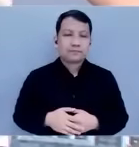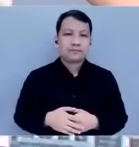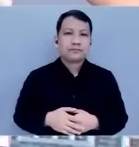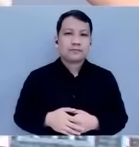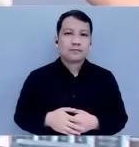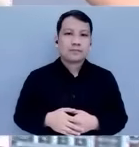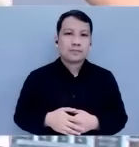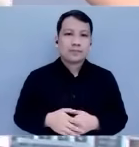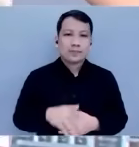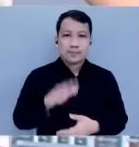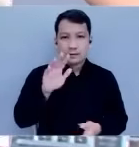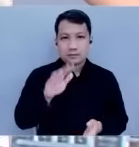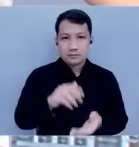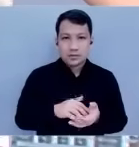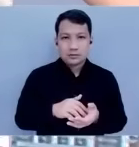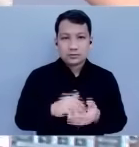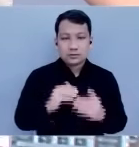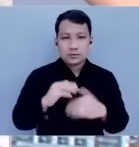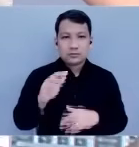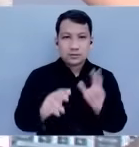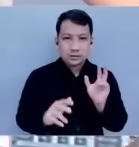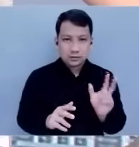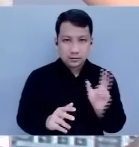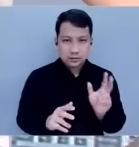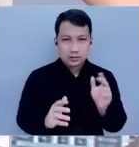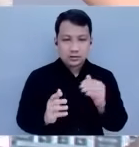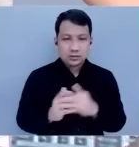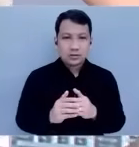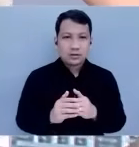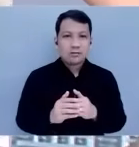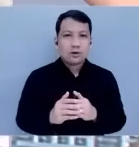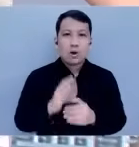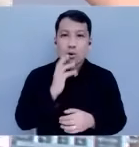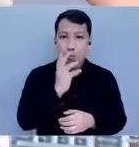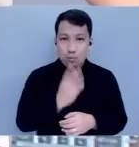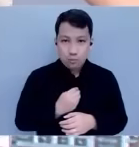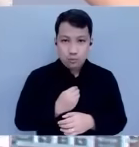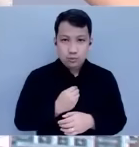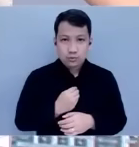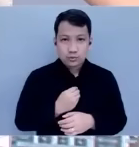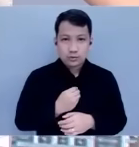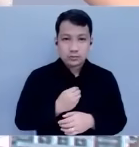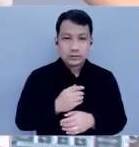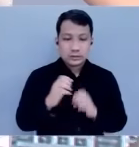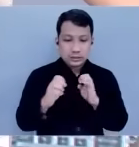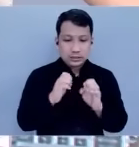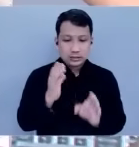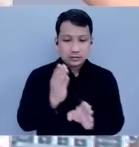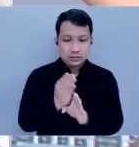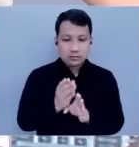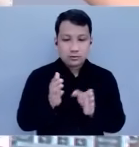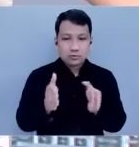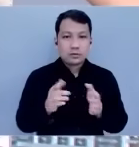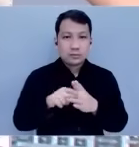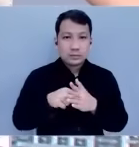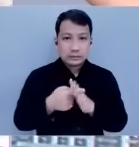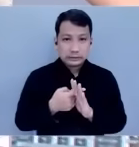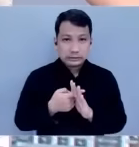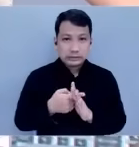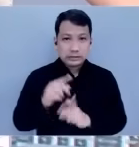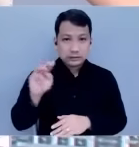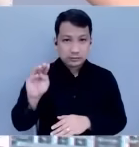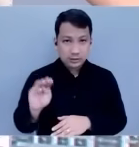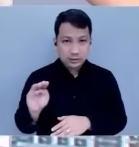5,000 piso hanggang 30,000 na ang multa sa mga motoristang daraan pa rin sa EDSA Busway simula po yan sa Lunes.